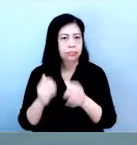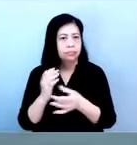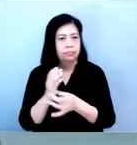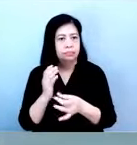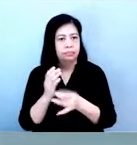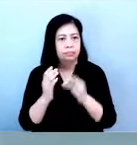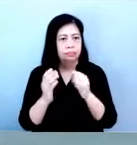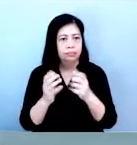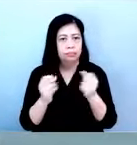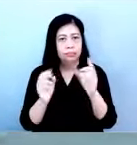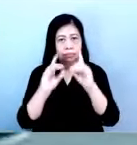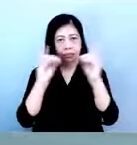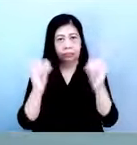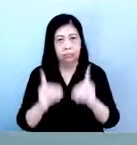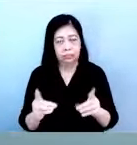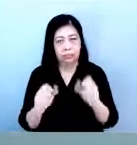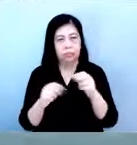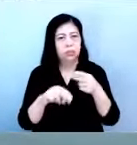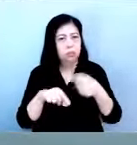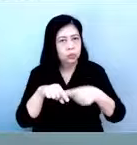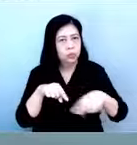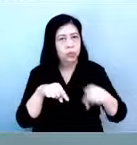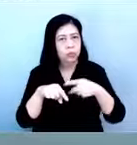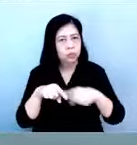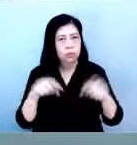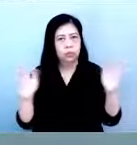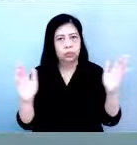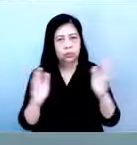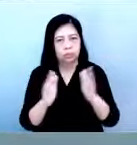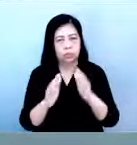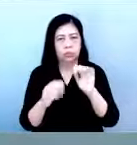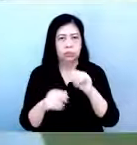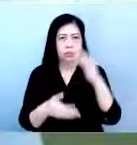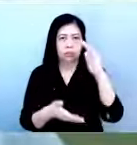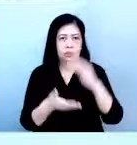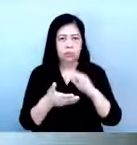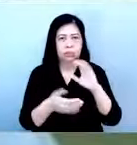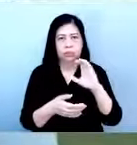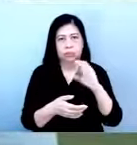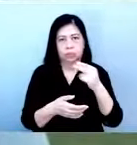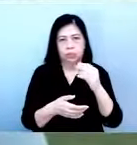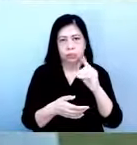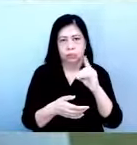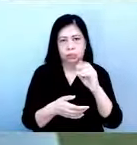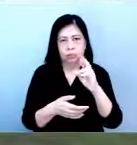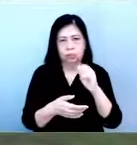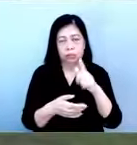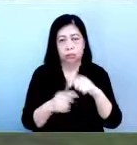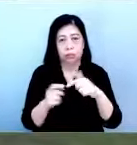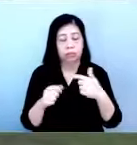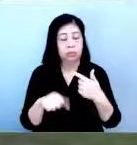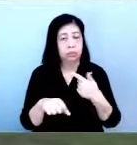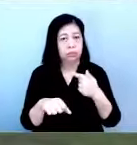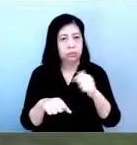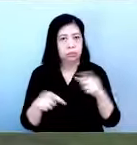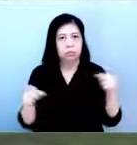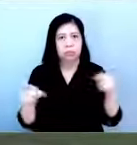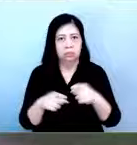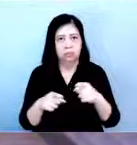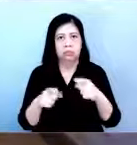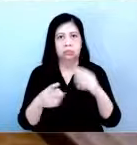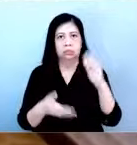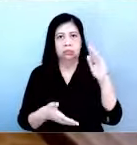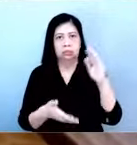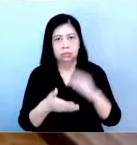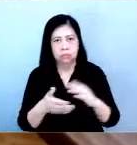gusto mag-diet, gawin po ito ng paunti-unti para mabawasan ang cholesterol sa katawan. Maaari kasing magdulot ng gallstones ang bigla ang pagbaba ng